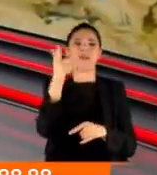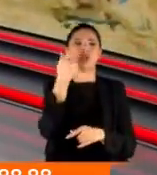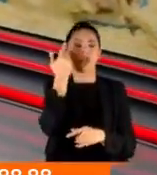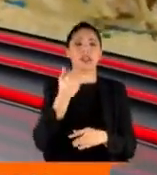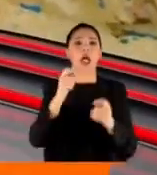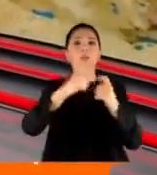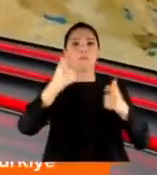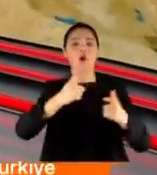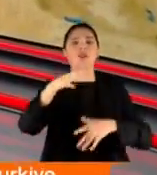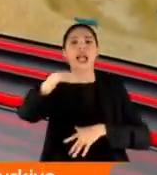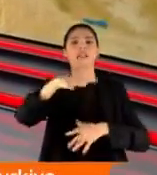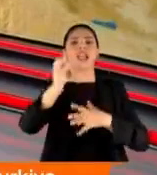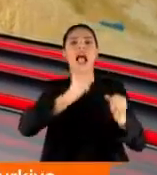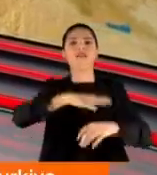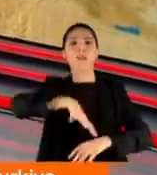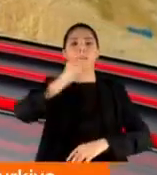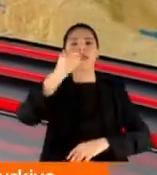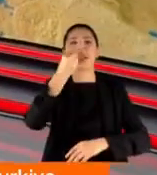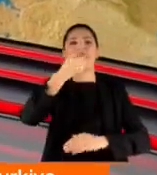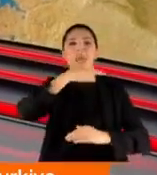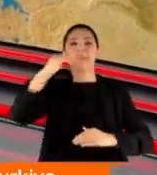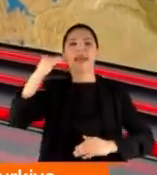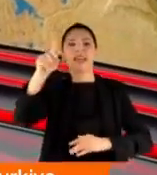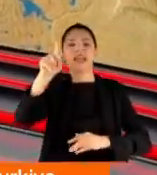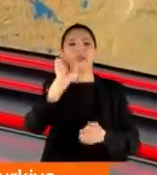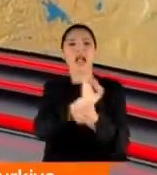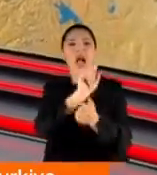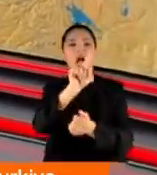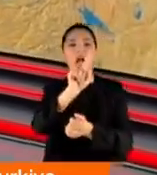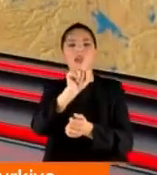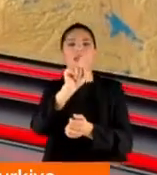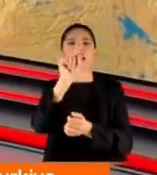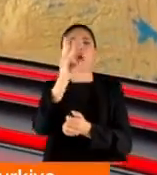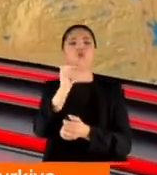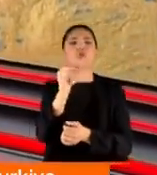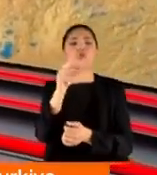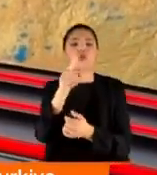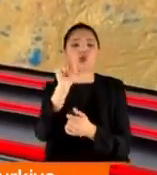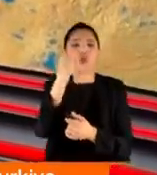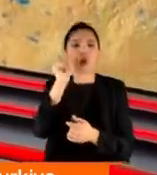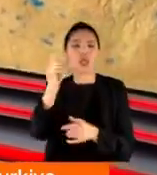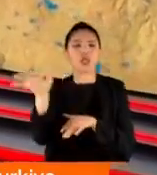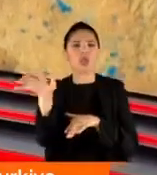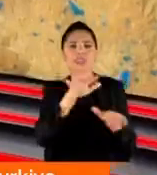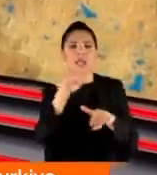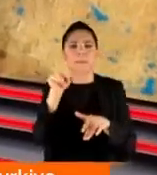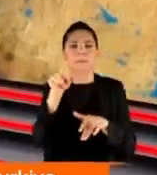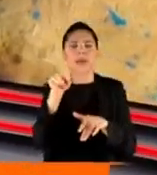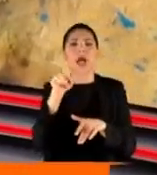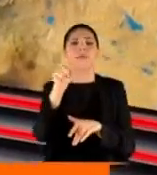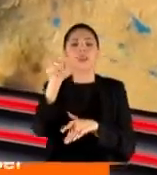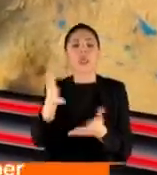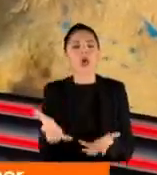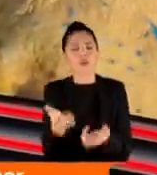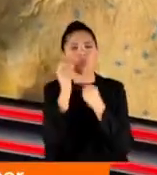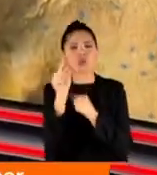Depreme Bornova'daki alışveriş merkezinin yemek katında yakalanan bir aile ki o aile 99 depreminden, o büyük depremden